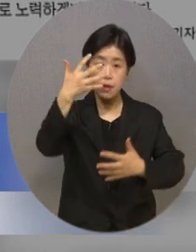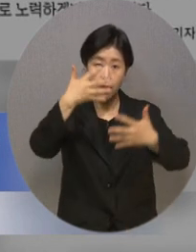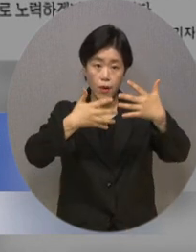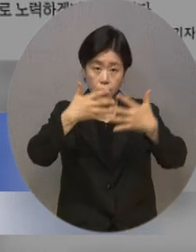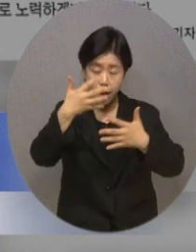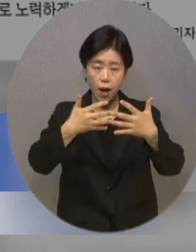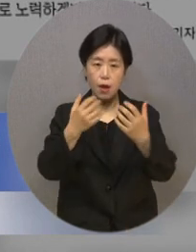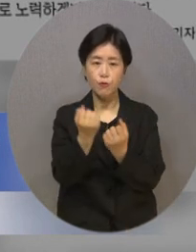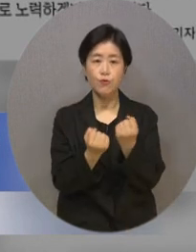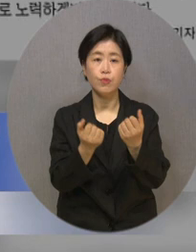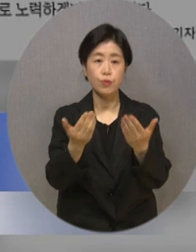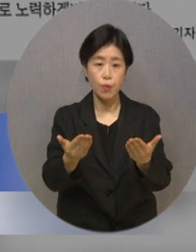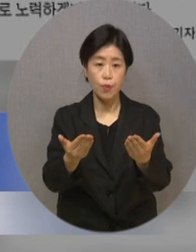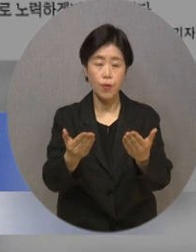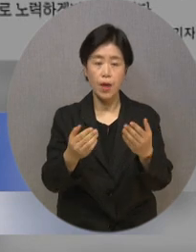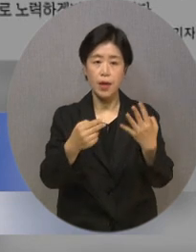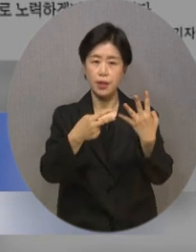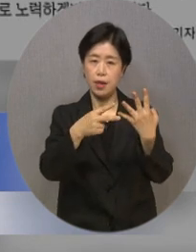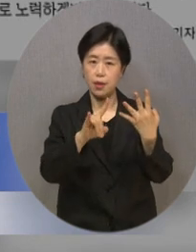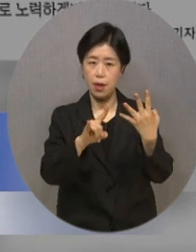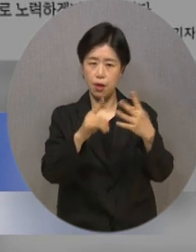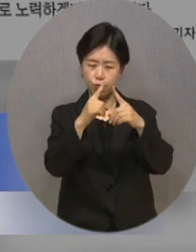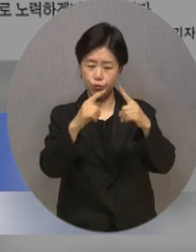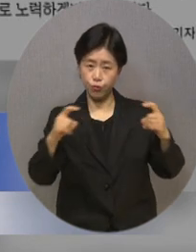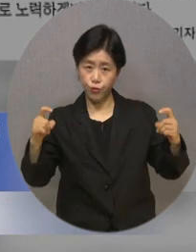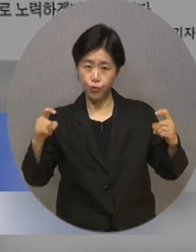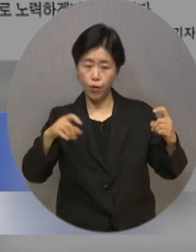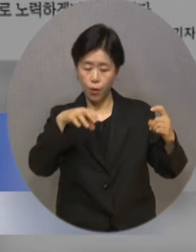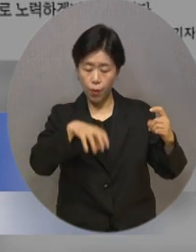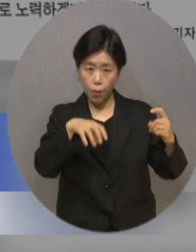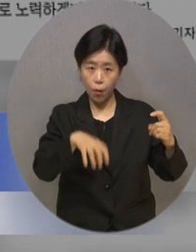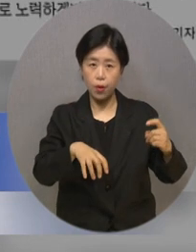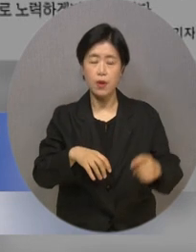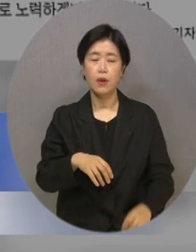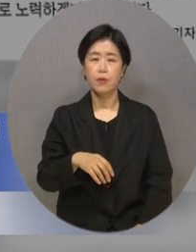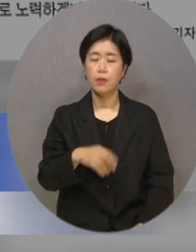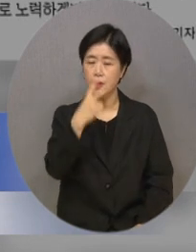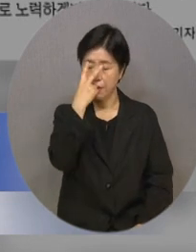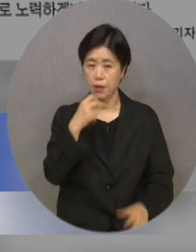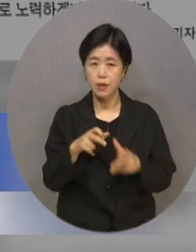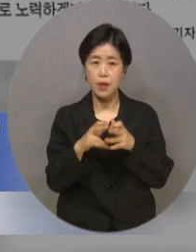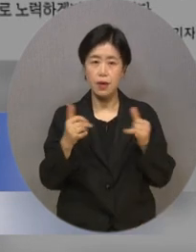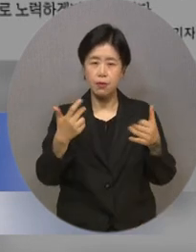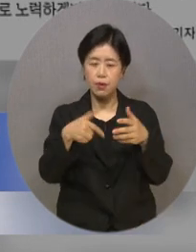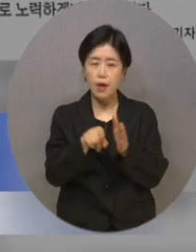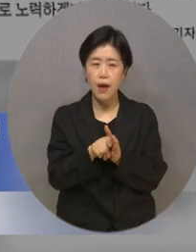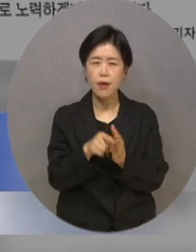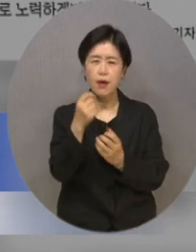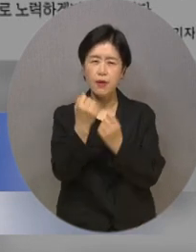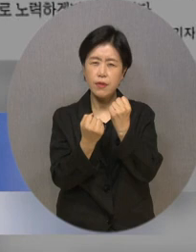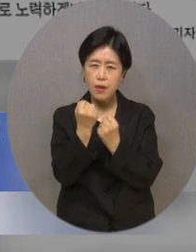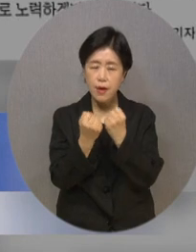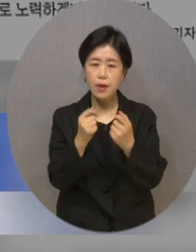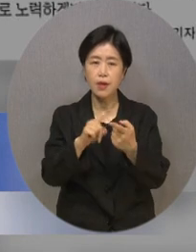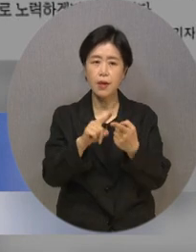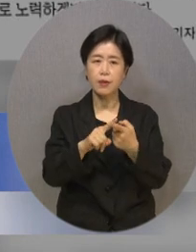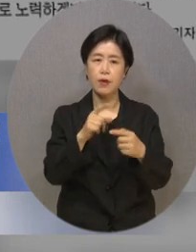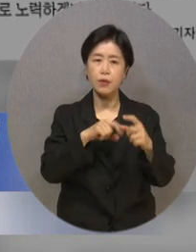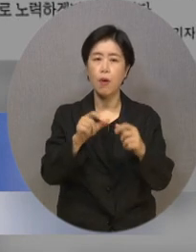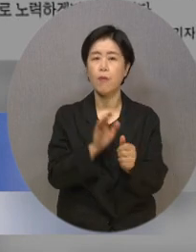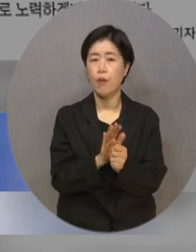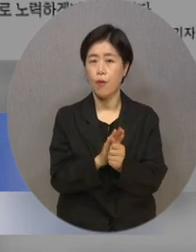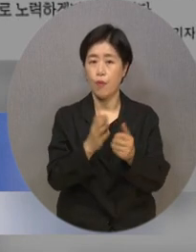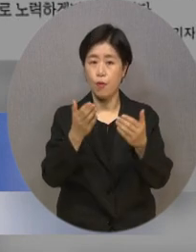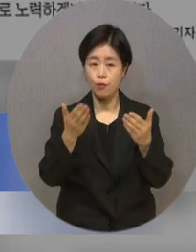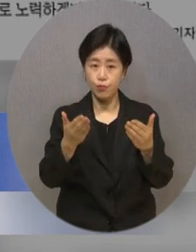4대궁의 시각장애를 위한 현장 영상 해설 코스를 확대하고 올해 하반기에 실제 투어까지 운영할 예정이라는